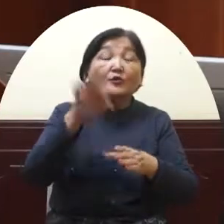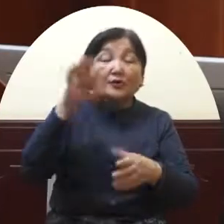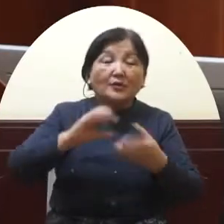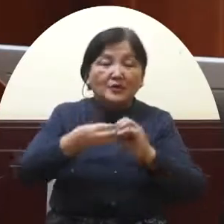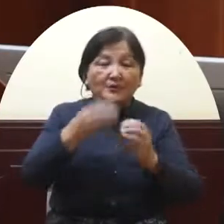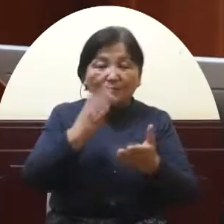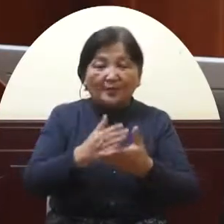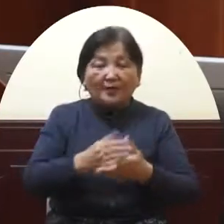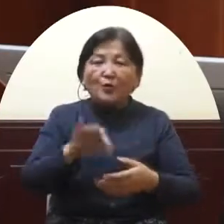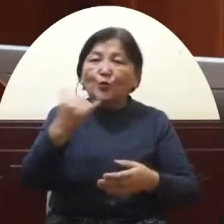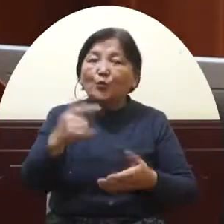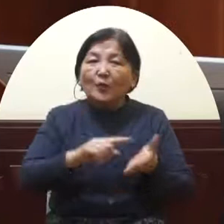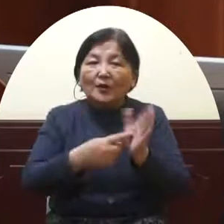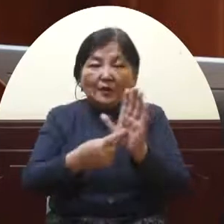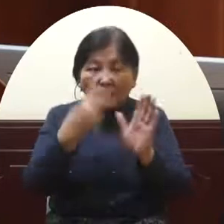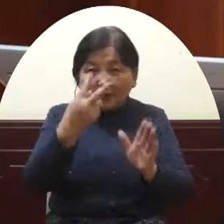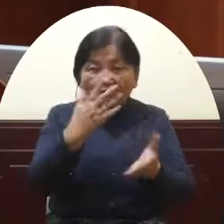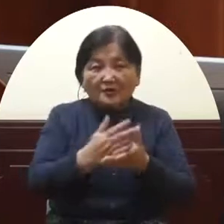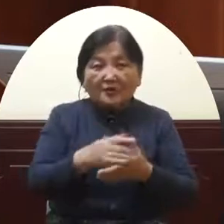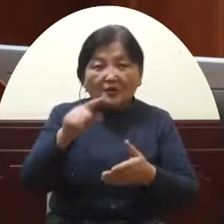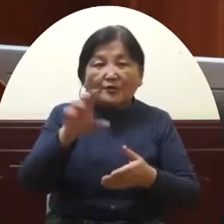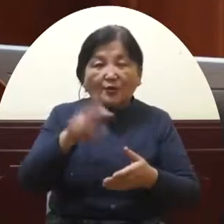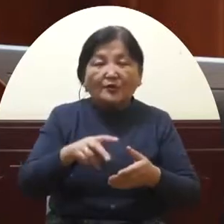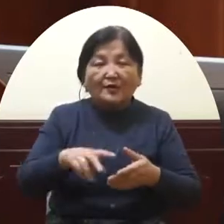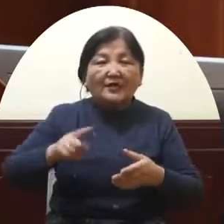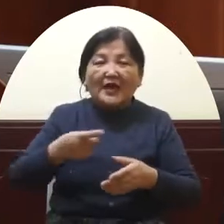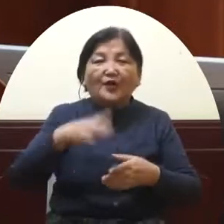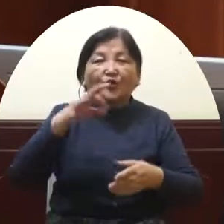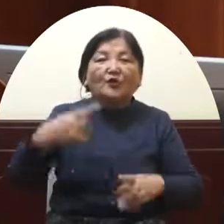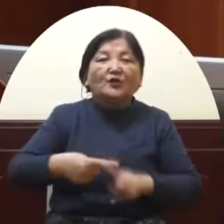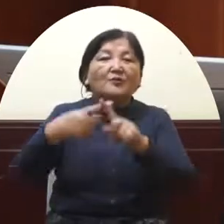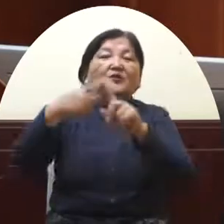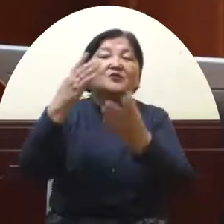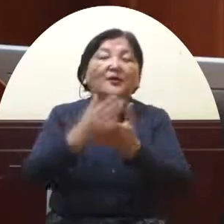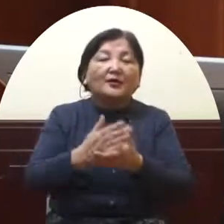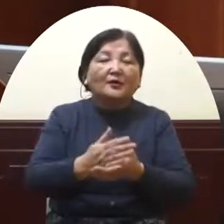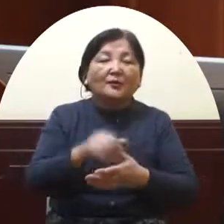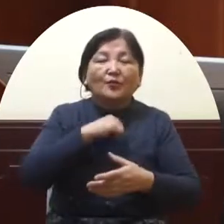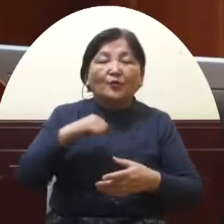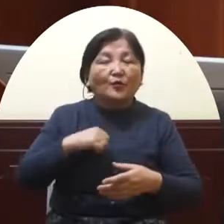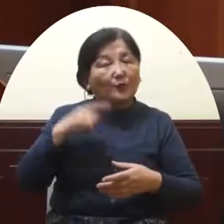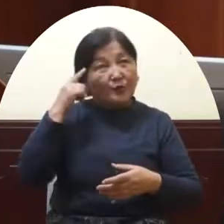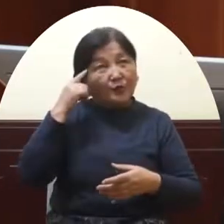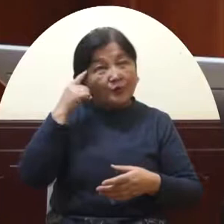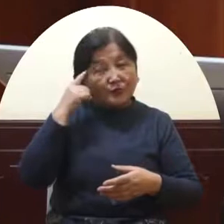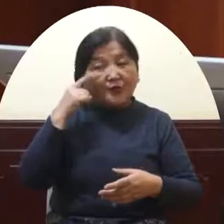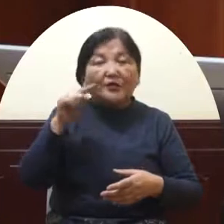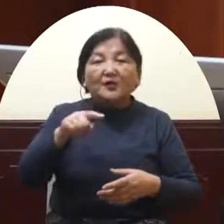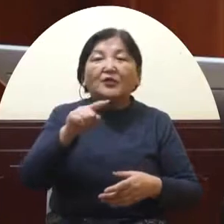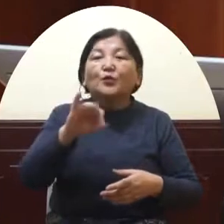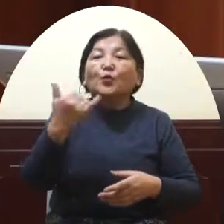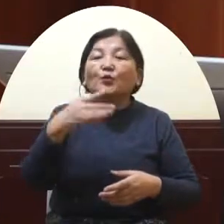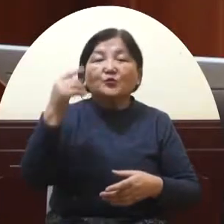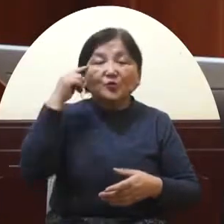За энэ юу харуулдаг юм бэ гэж. Энэ бол маш хурдтай ингэж огцон мөссөн шалтгааныг би хувьдаа ингэж дүгнэж байна. Сонгогч